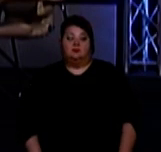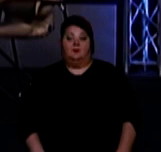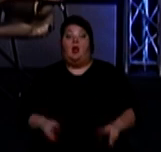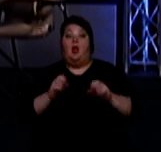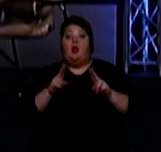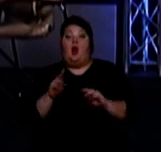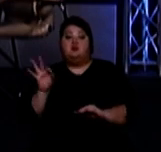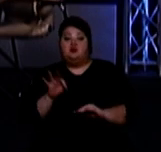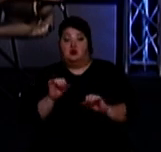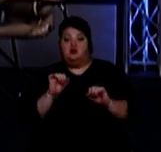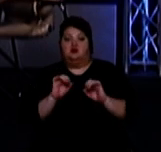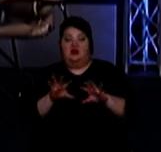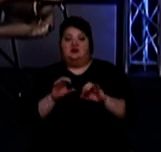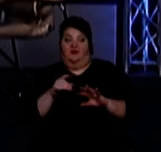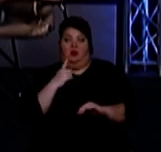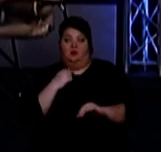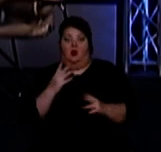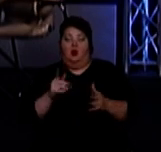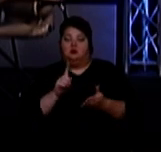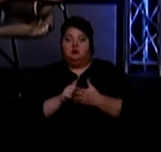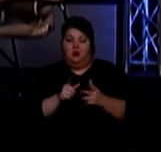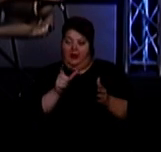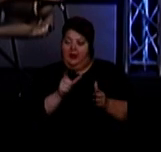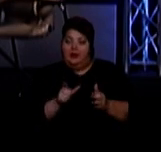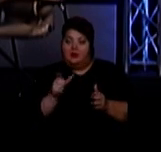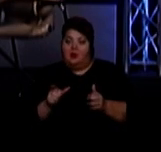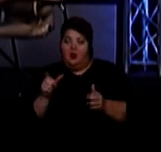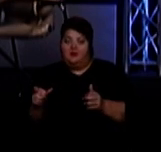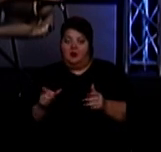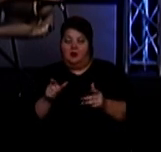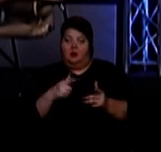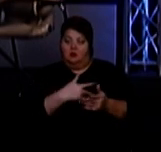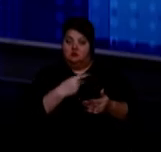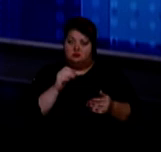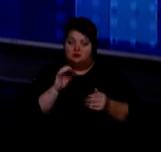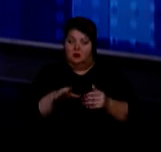Як часто можна здавати кров? Який має бути інтервал між донорськими днями?